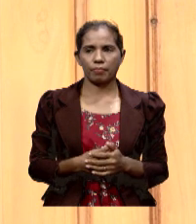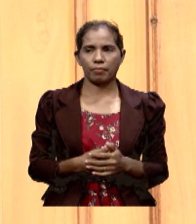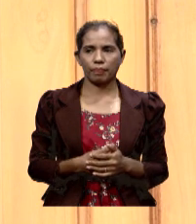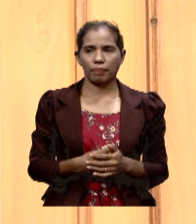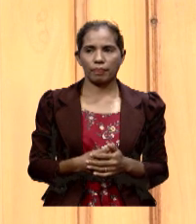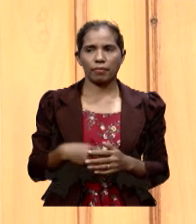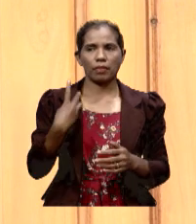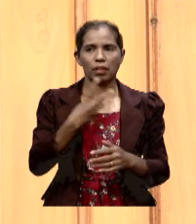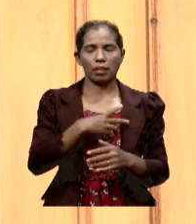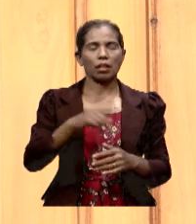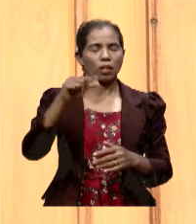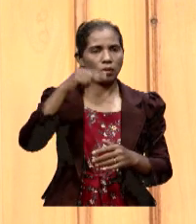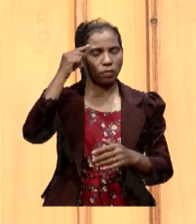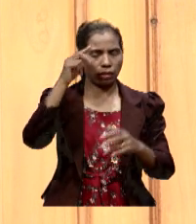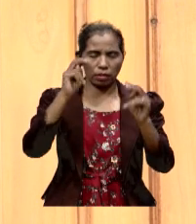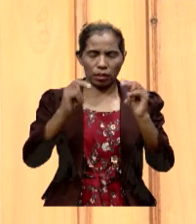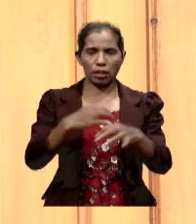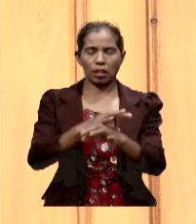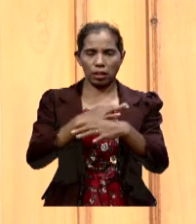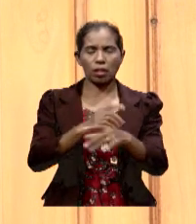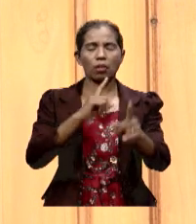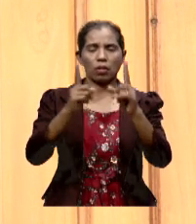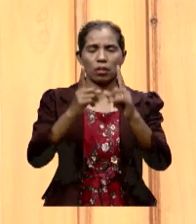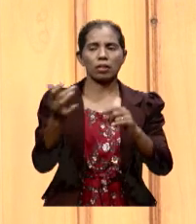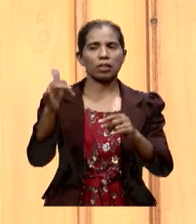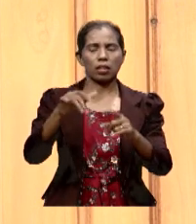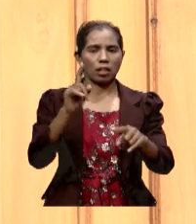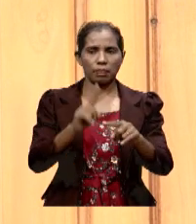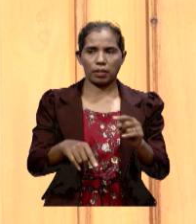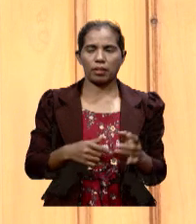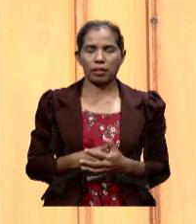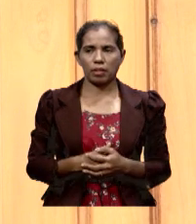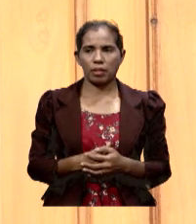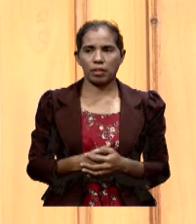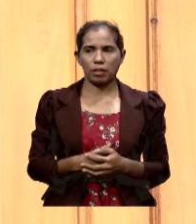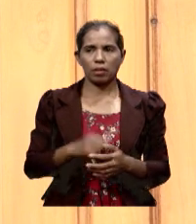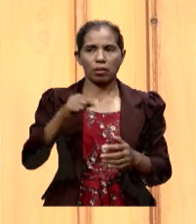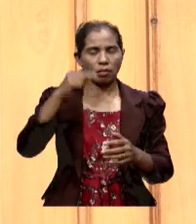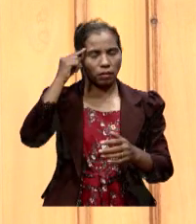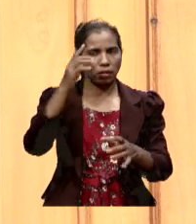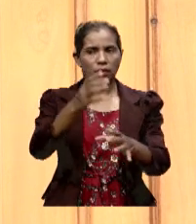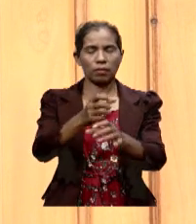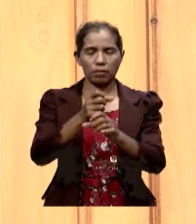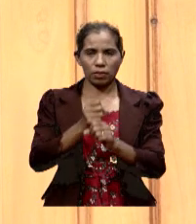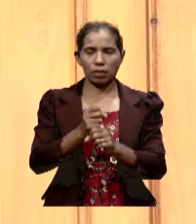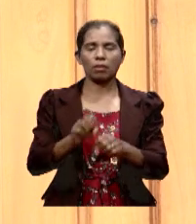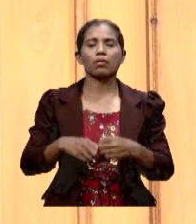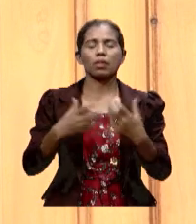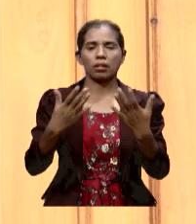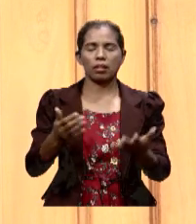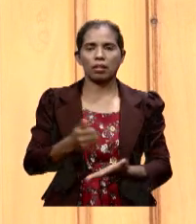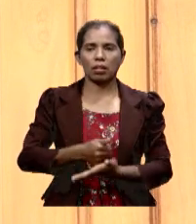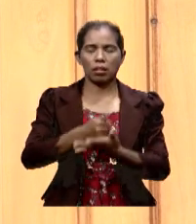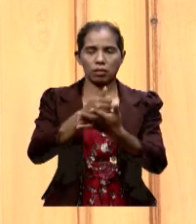itu ne gubernur tinggi hadiah dun. Kuliah operator sih mak sisir la bela on. Gubernur bela foti alternatif. O insa bela fasi